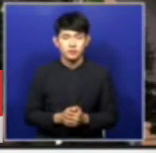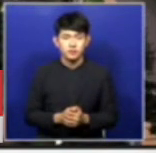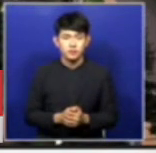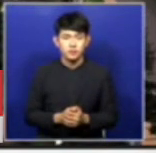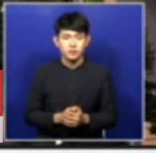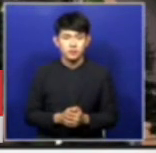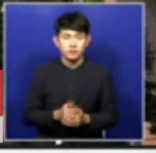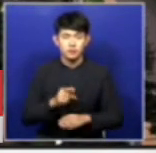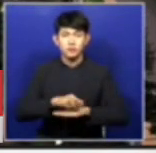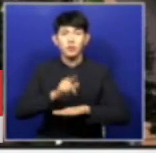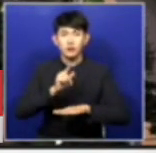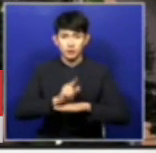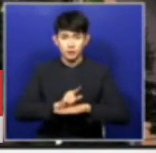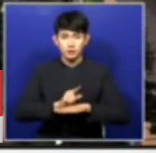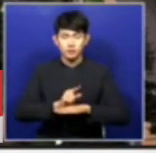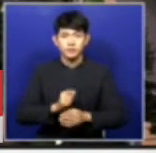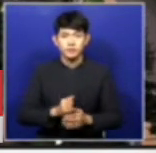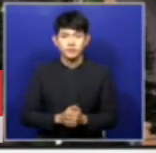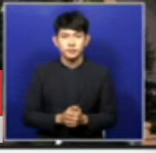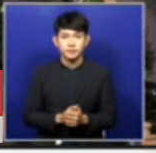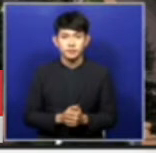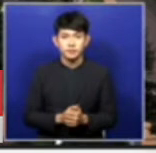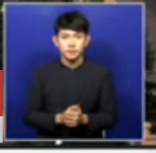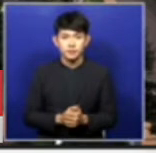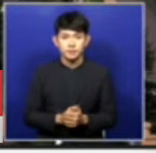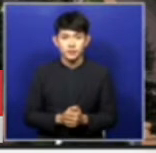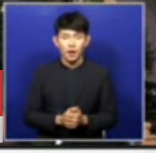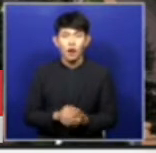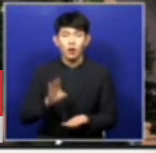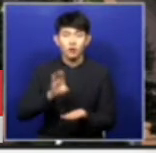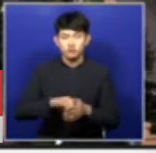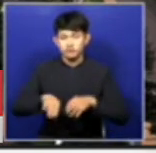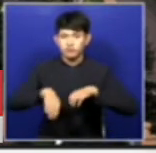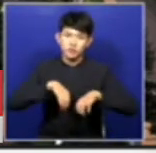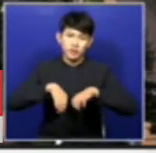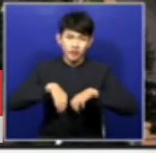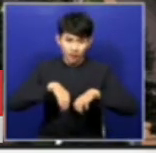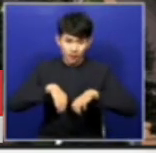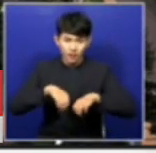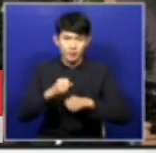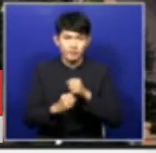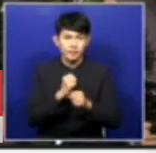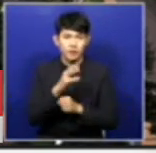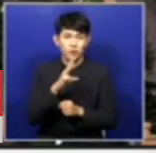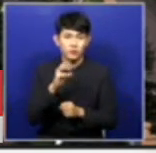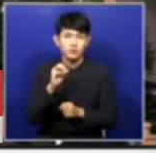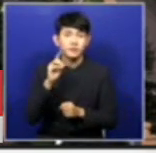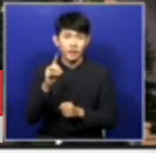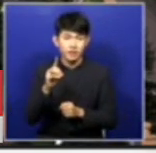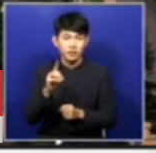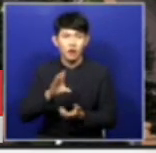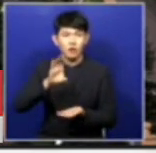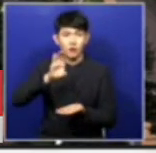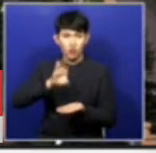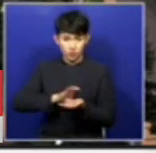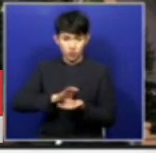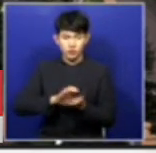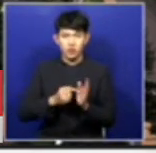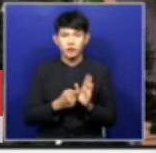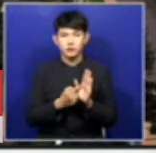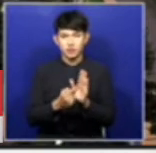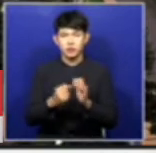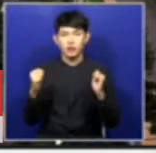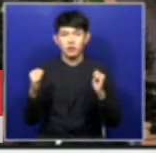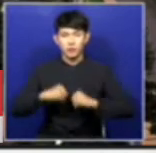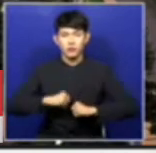ท่านประธานครับการบริหารจัดการกองทุนในปี61กองทุนนี้เนี่ยได้เสนออนุมัติโคร